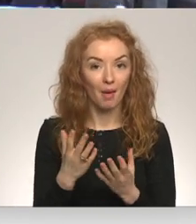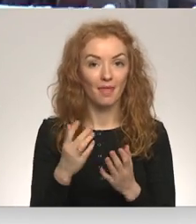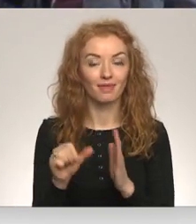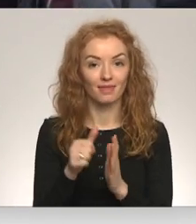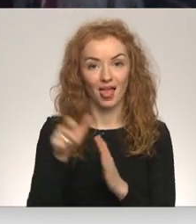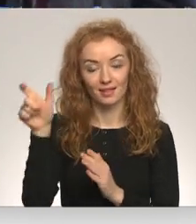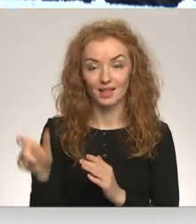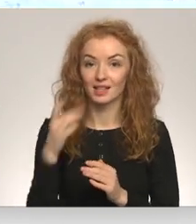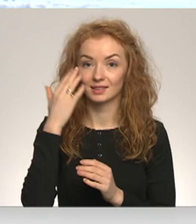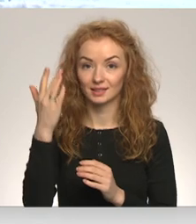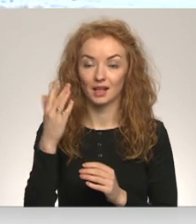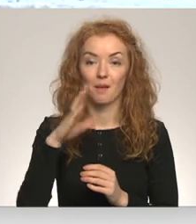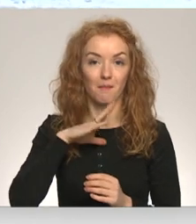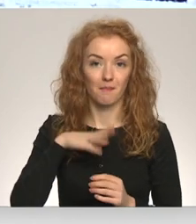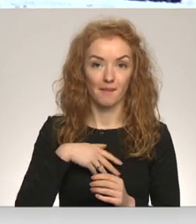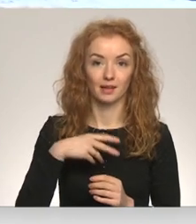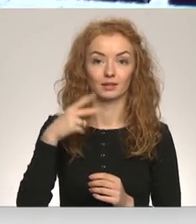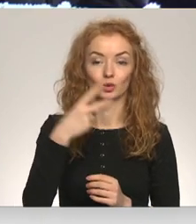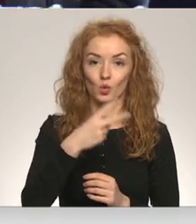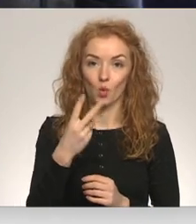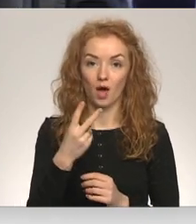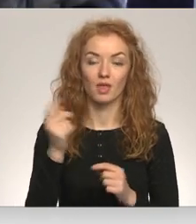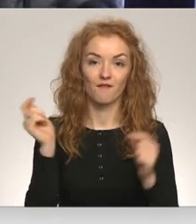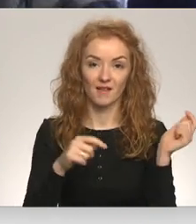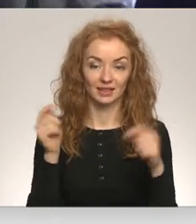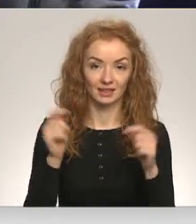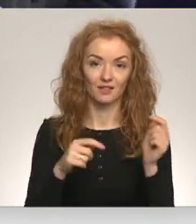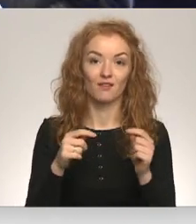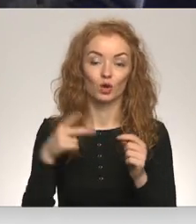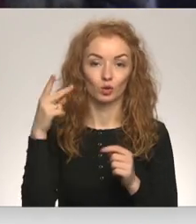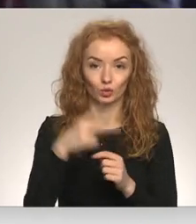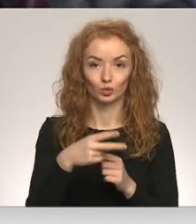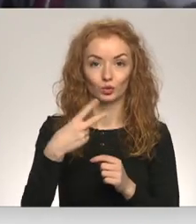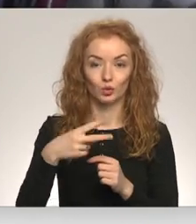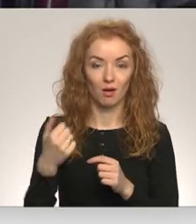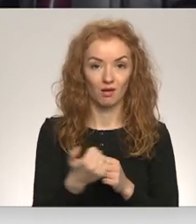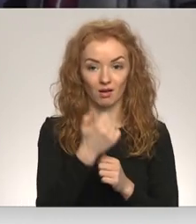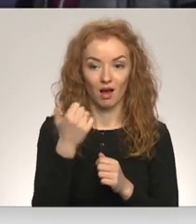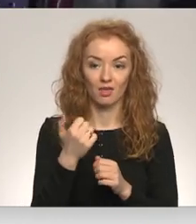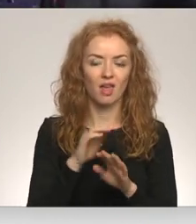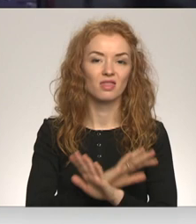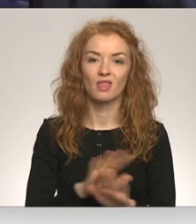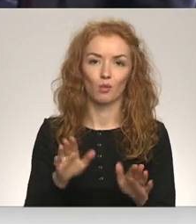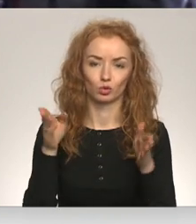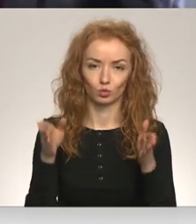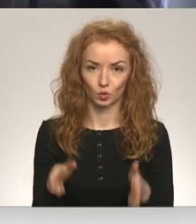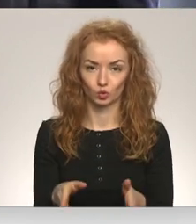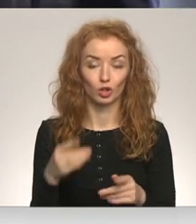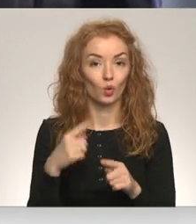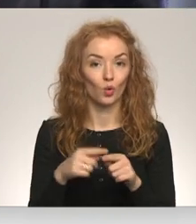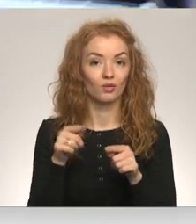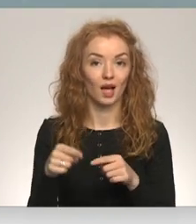ka pauze pēc 22. Starptautiskā ledus skulptūra festivāla 2020. Gadā nebūs mūžīga, un